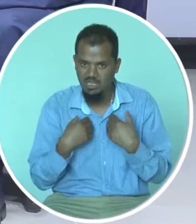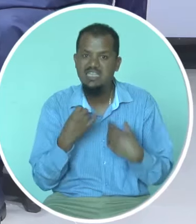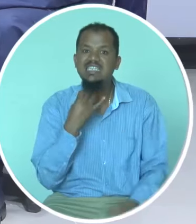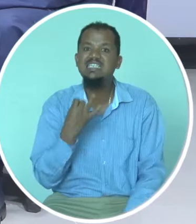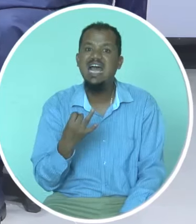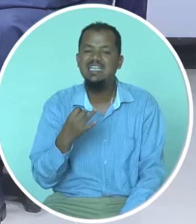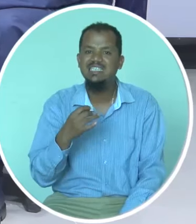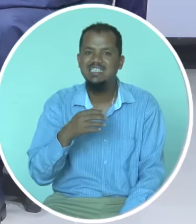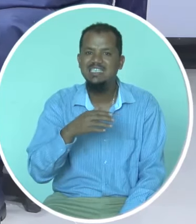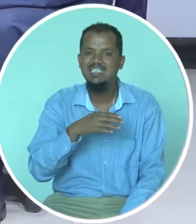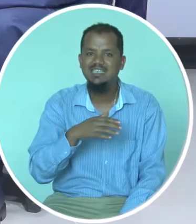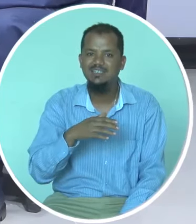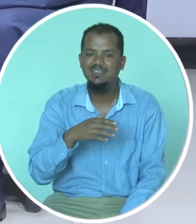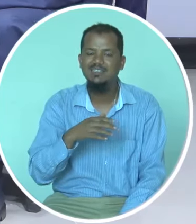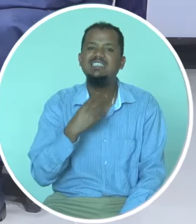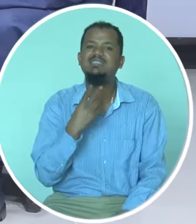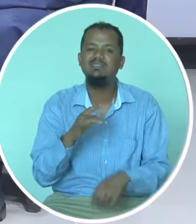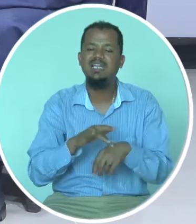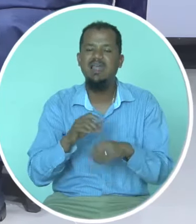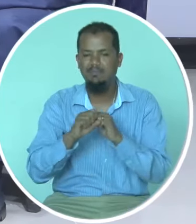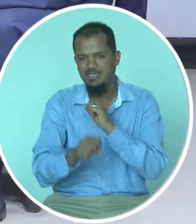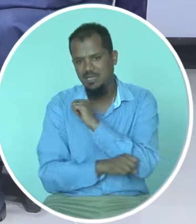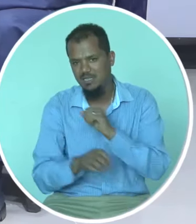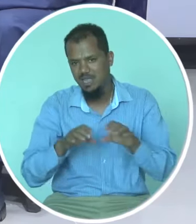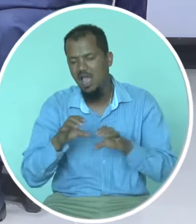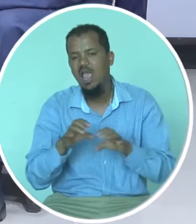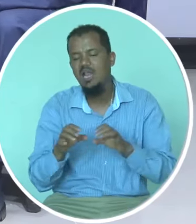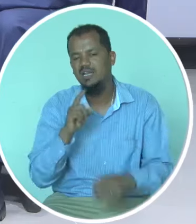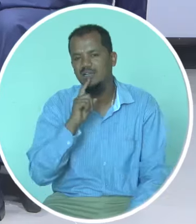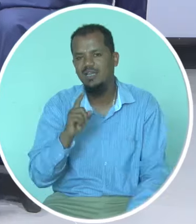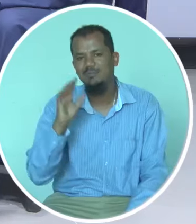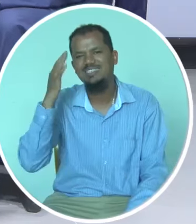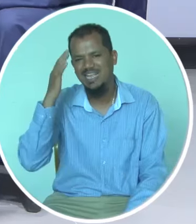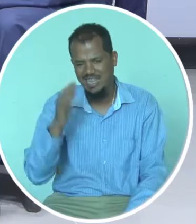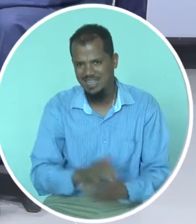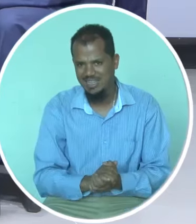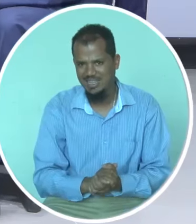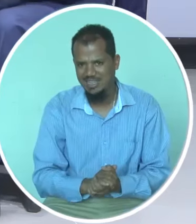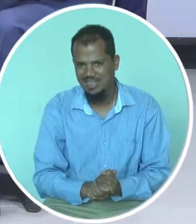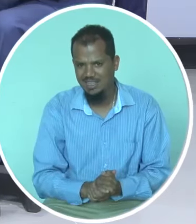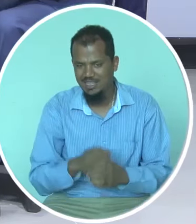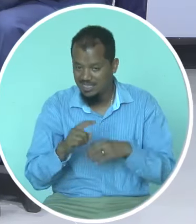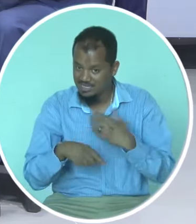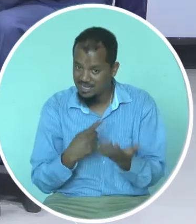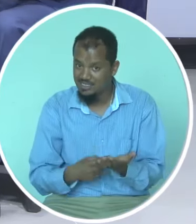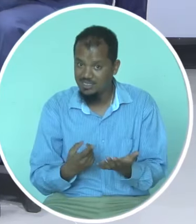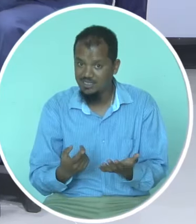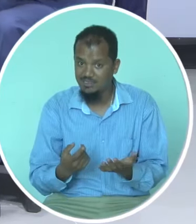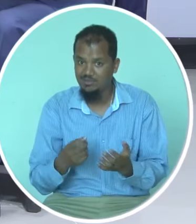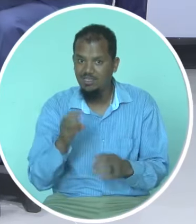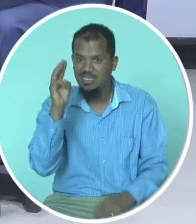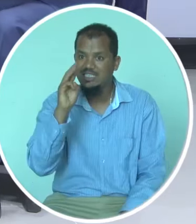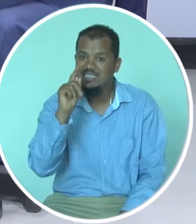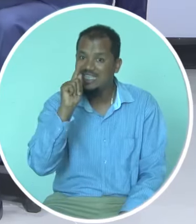የግዕዙ በድምጽ ላይ መሰረት ያደረገ ነው የግዕዝ ቋንቋ መሰለኝ ልሳን ስለዚህ